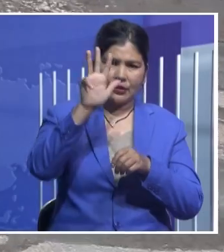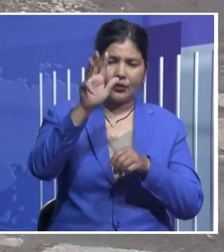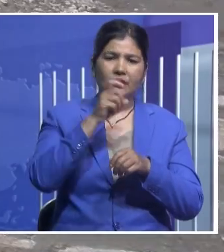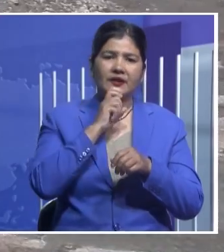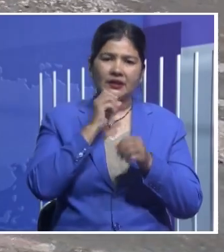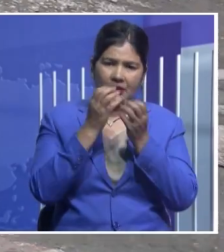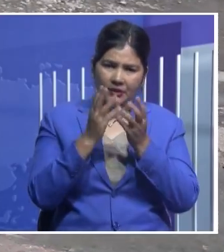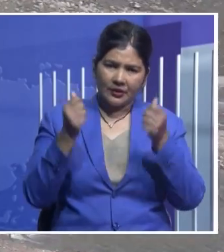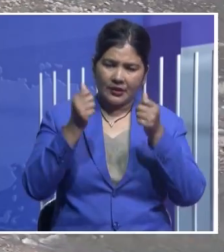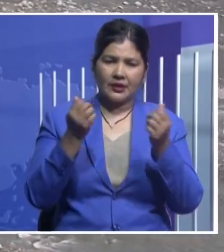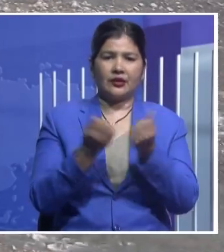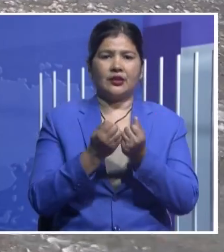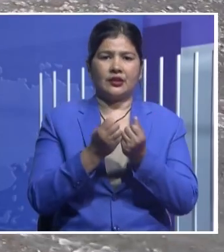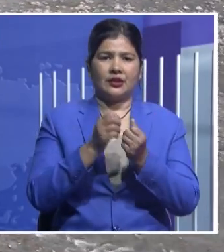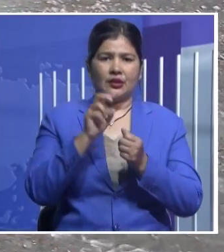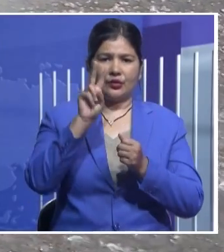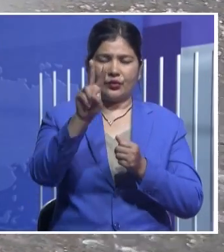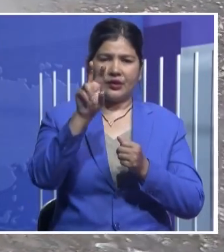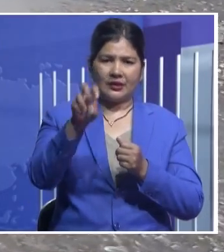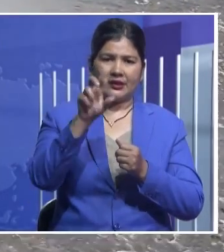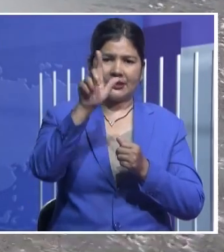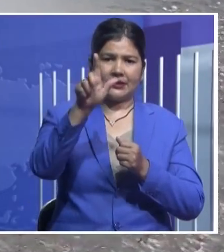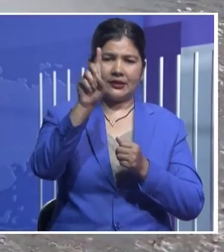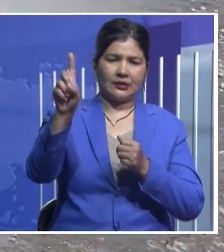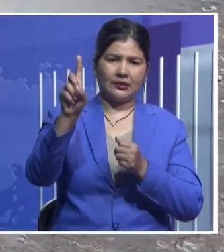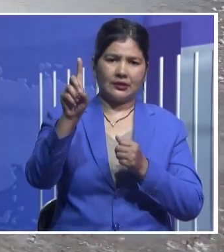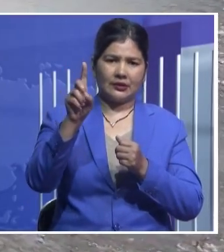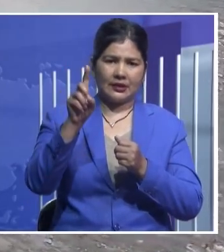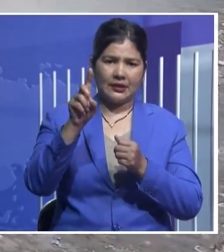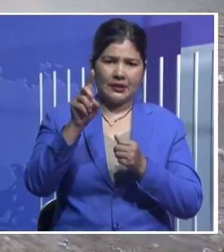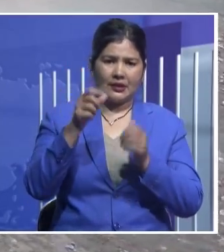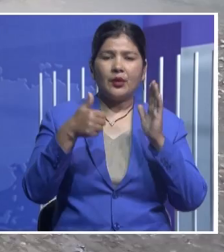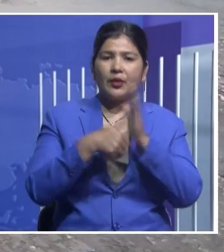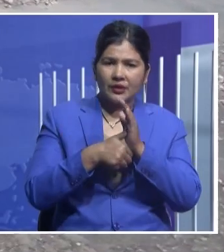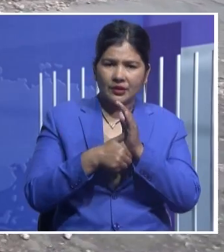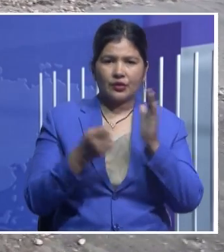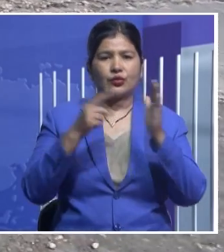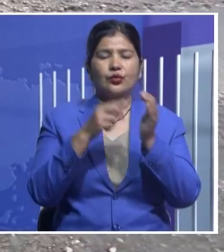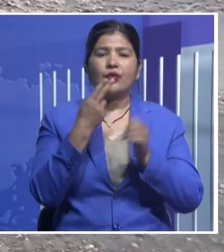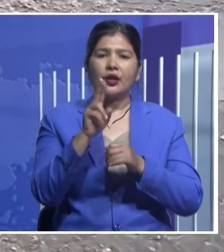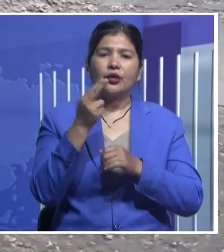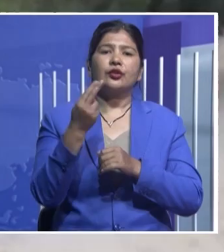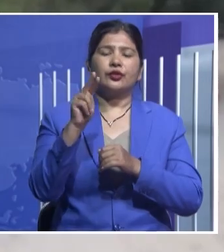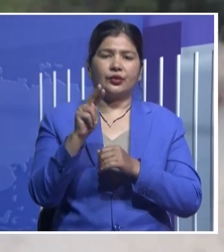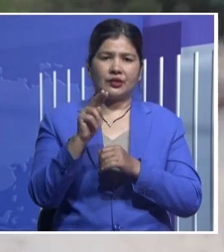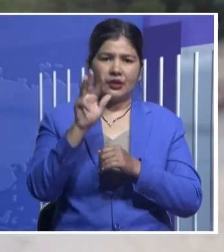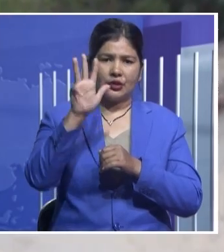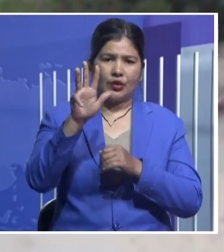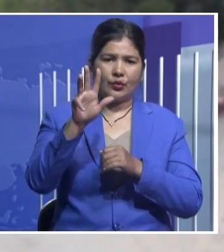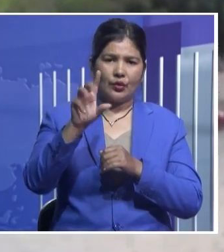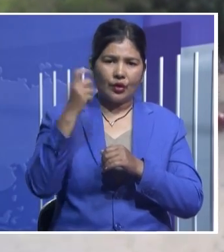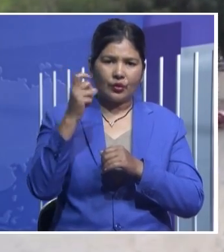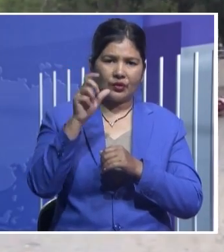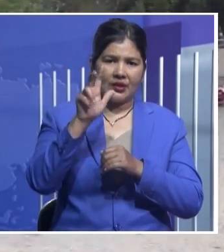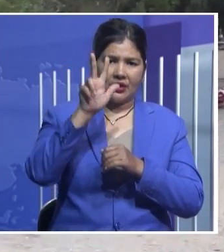गर्ने गरी 2071 साल मङ्सिर 15 गते निर्माण कार्य शुभारम्भ भएको थियो। कुल